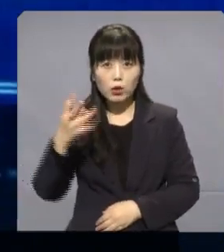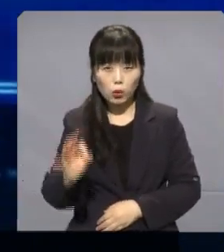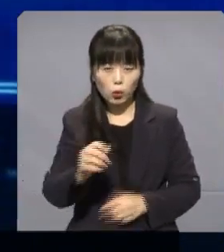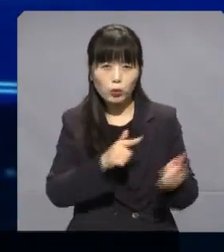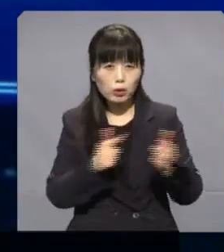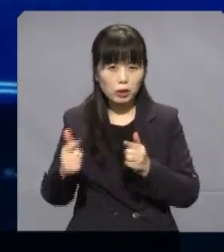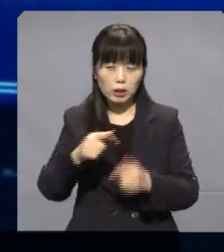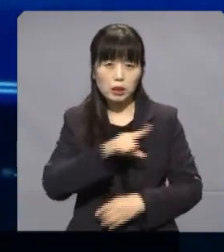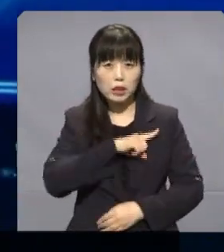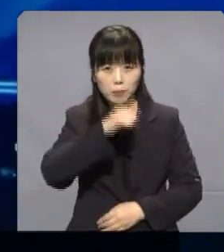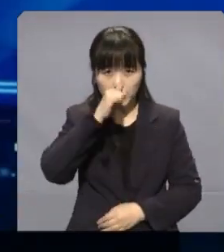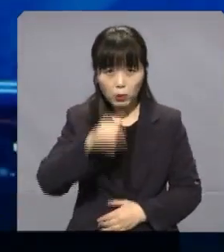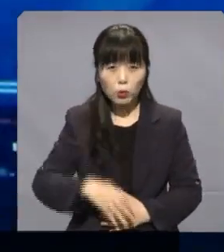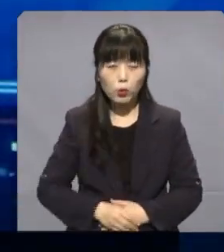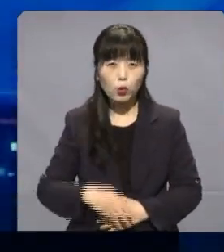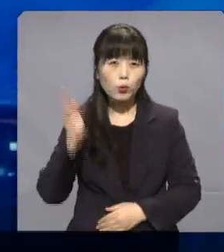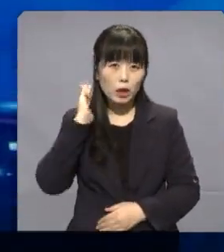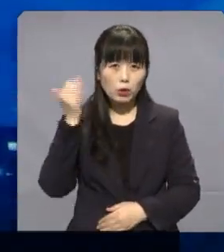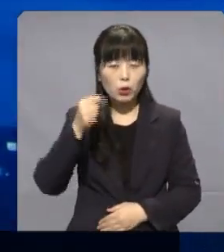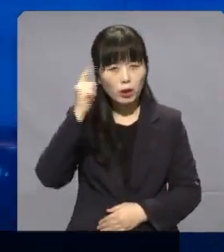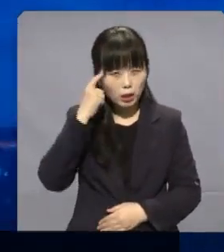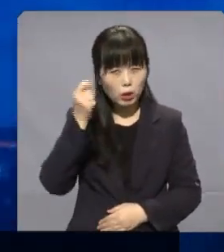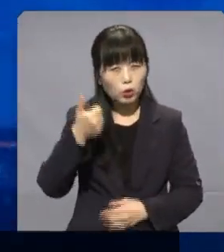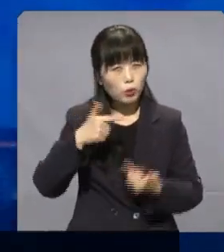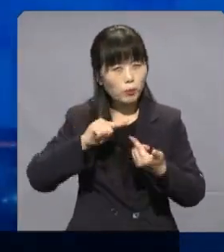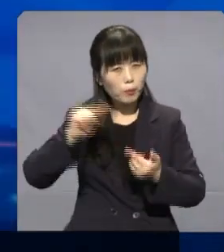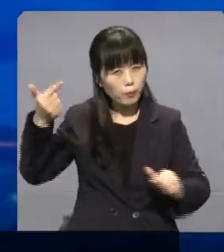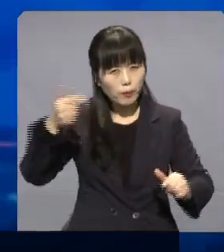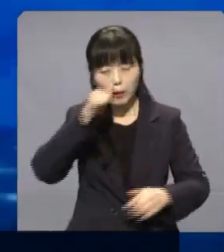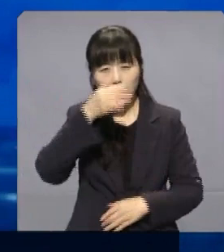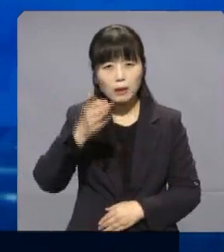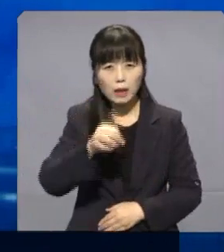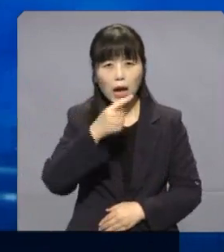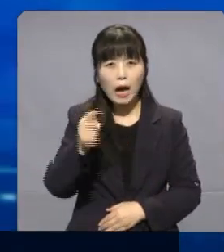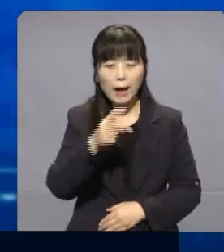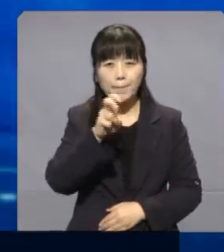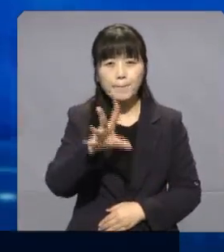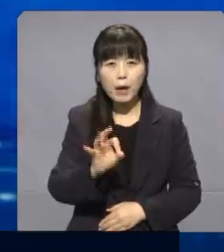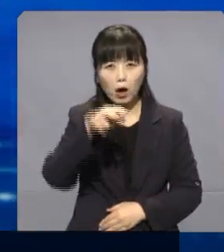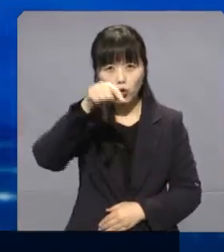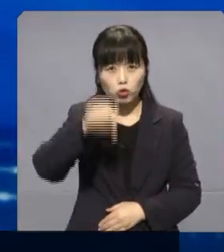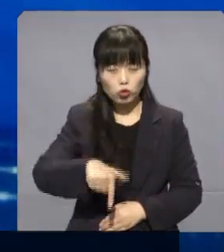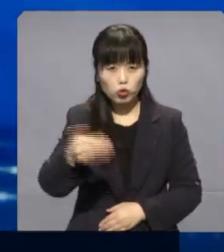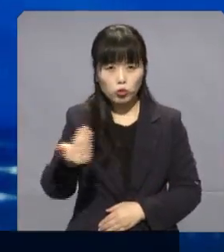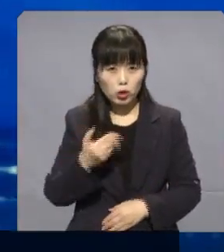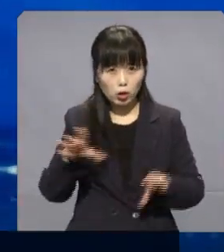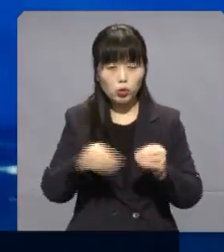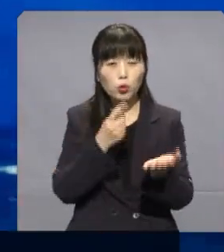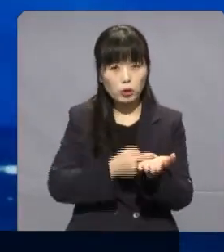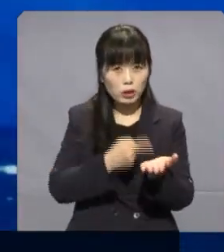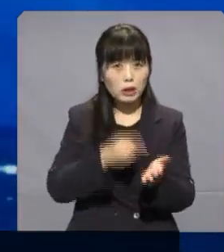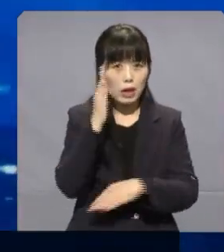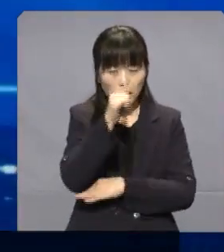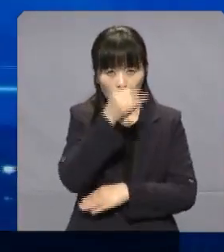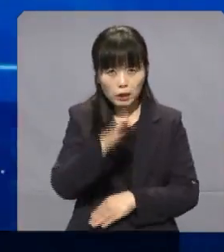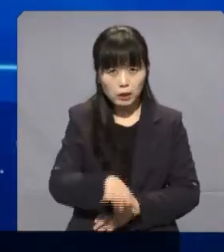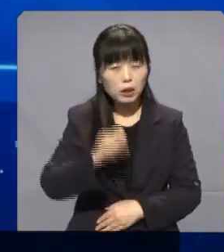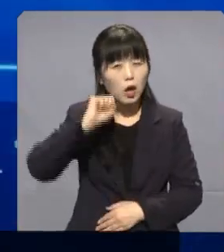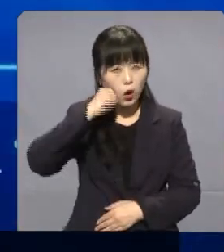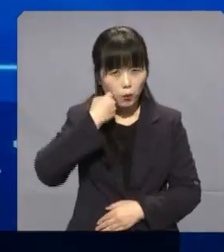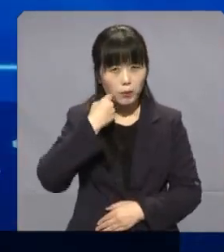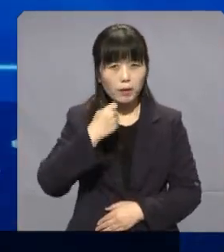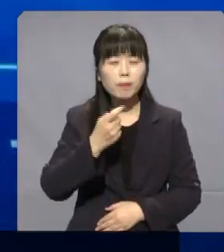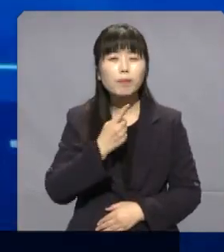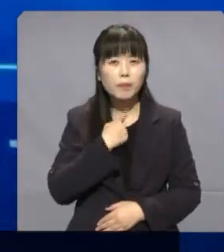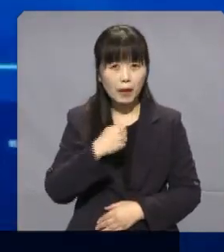이름이 나오고 있고 대통령의 생각과 좀 다를지 모르겠는데 한명숙 전 총리 이야기 나왔었는데 좀 어렵다. 이렇게